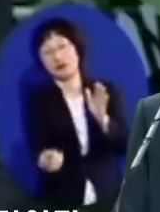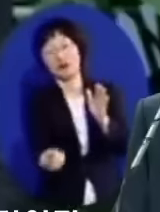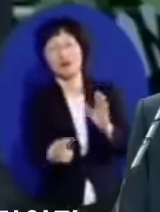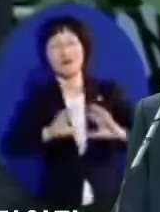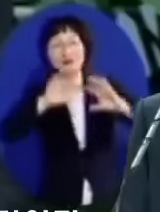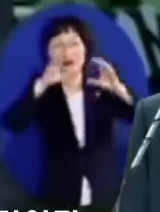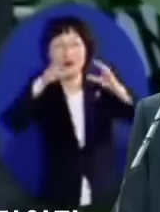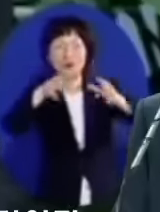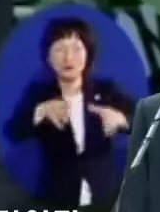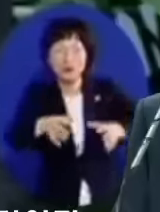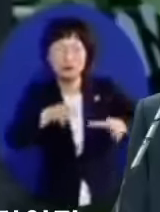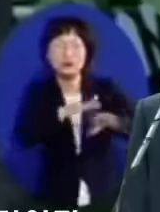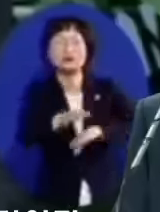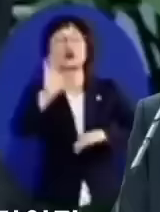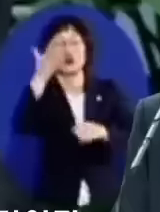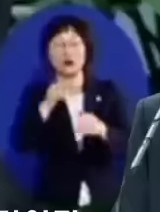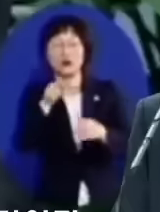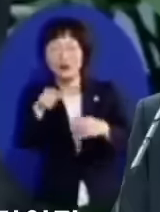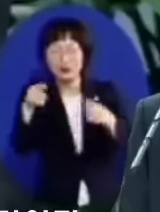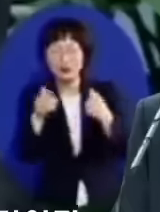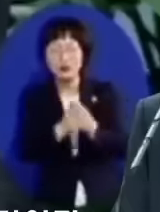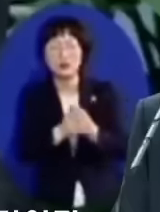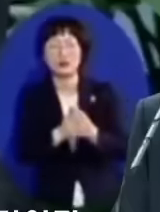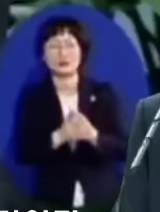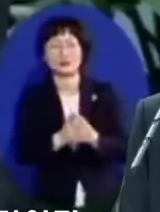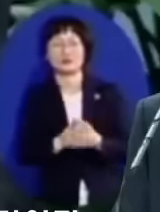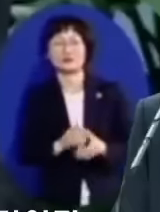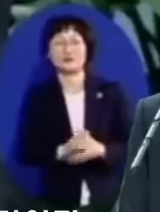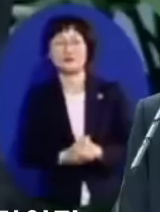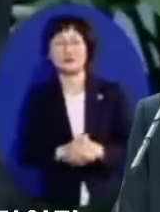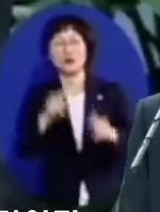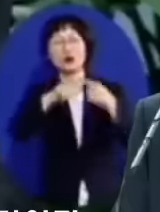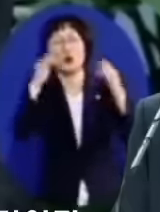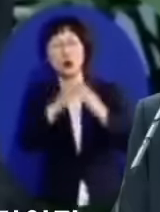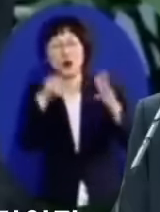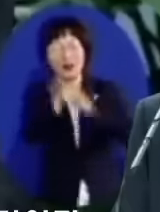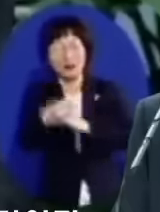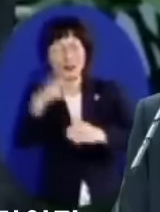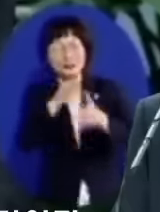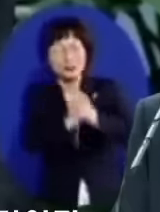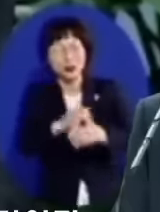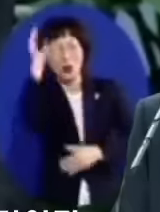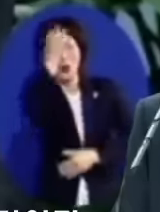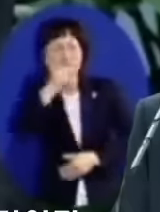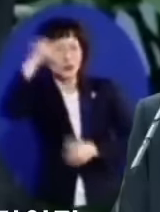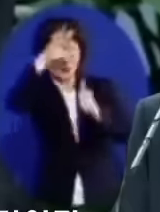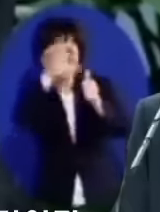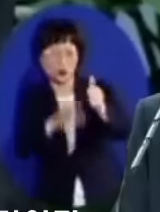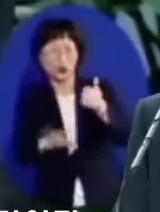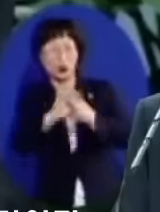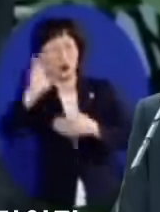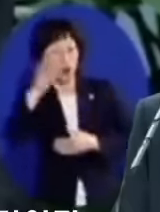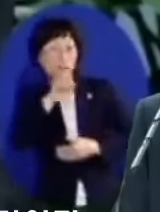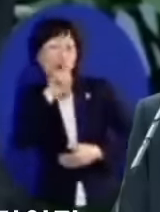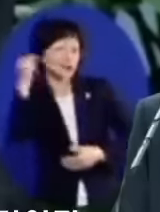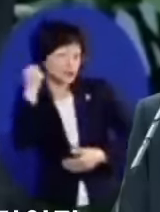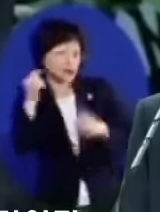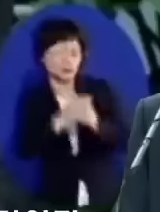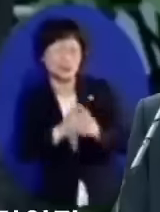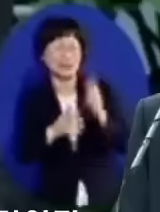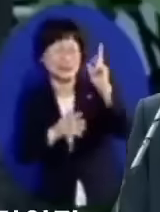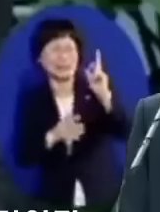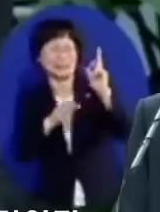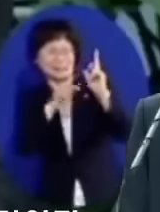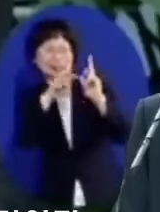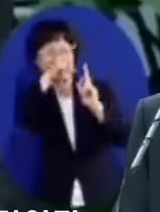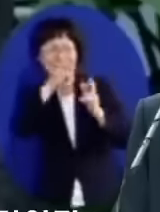세상으로 또 나가게 됐어요. 그래서 교회 가서 또 기도하고 성령을 받으면 된다 그래서 기도를 산에 가서 산 기도를